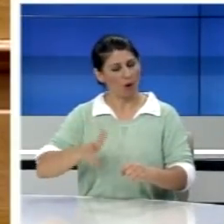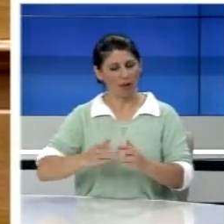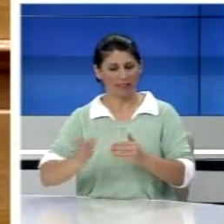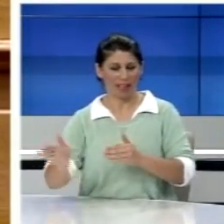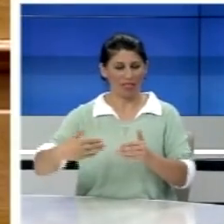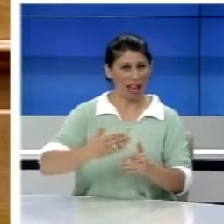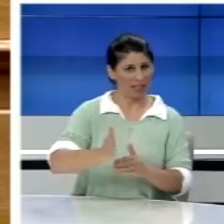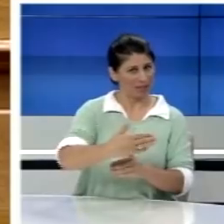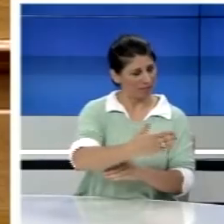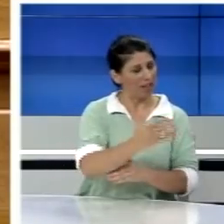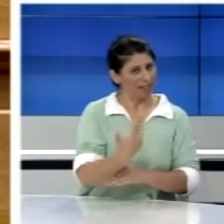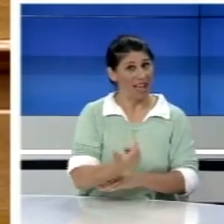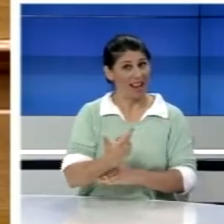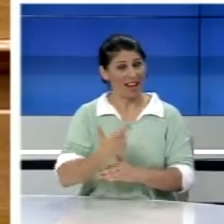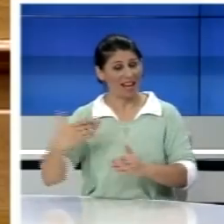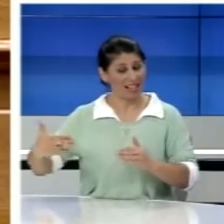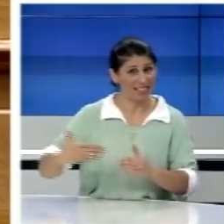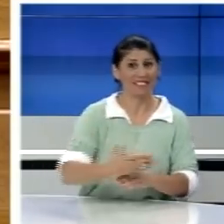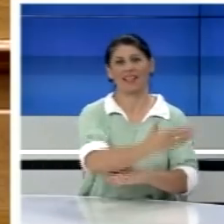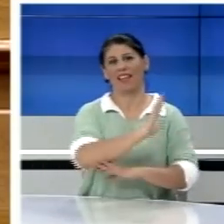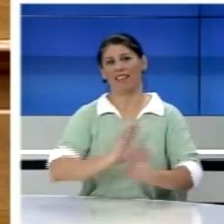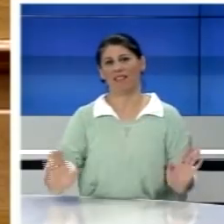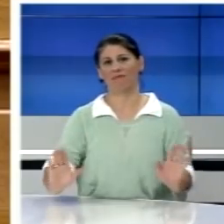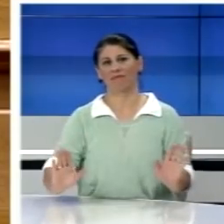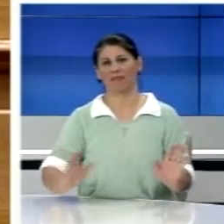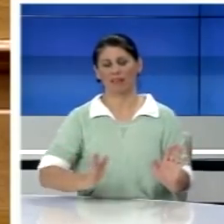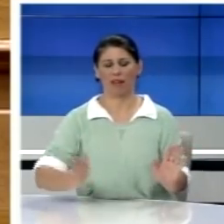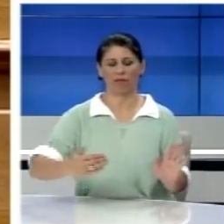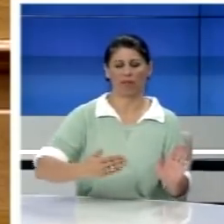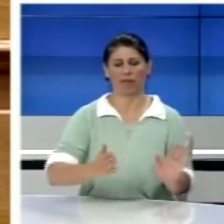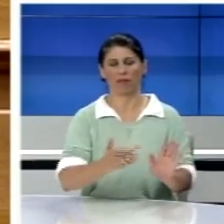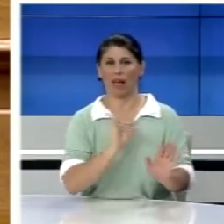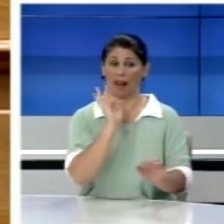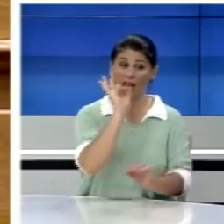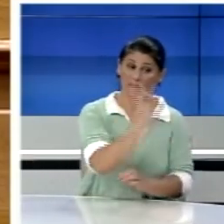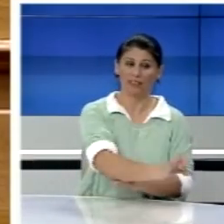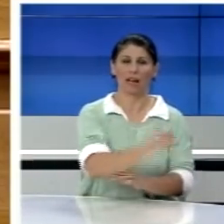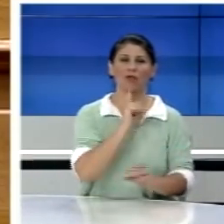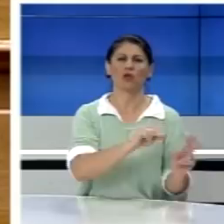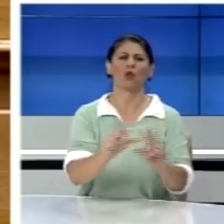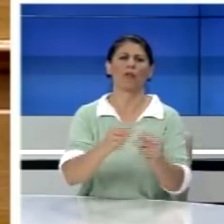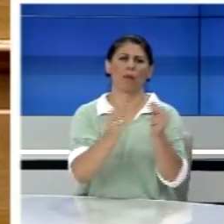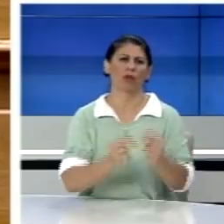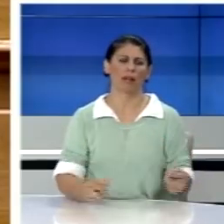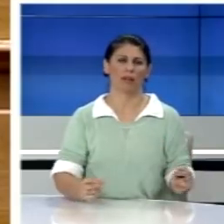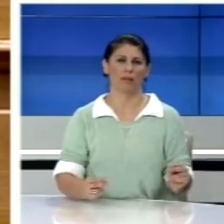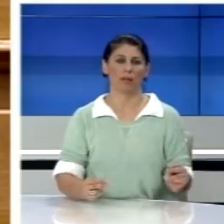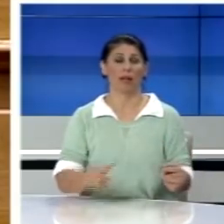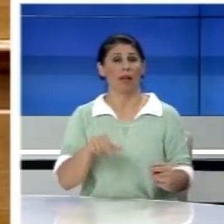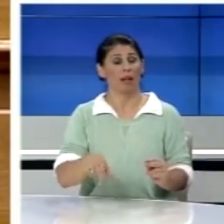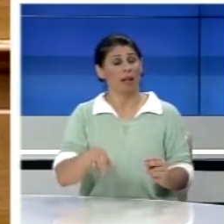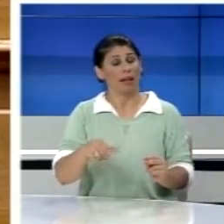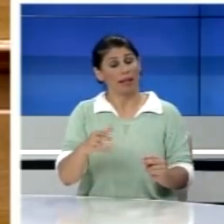τεθλασμένη, είναι όμως συνεχής. Η κυβέρνηση της Νέας Δημοκρατίας, με το πρόσχημα της προσέλκυσης